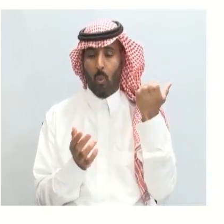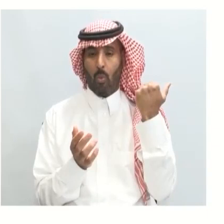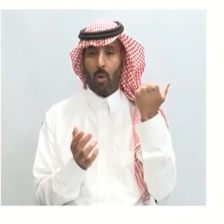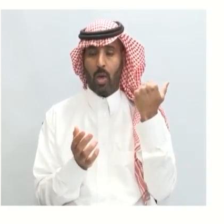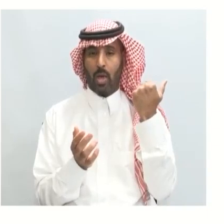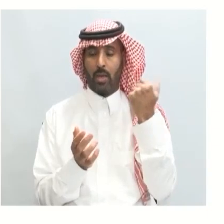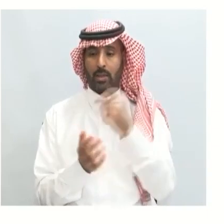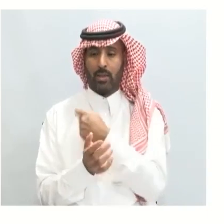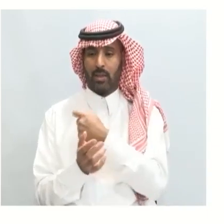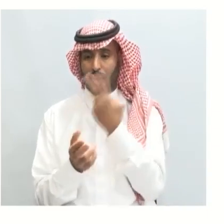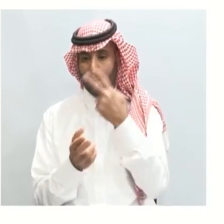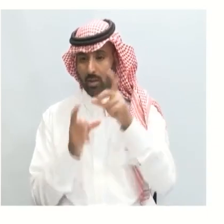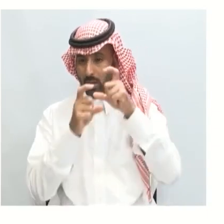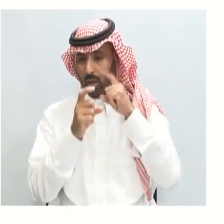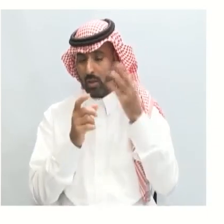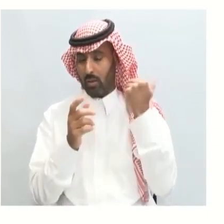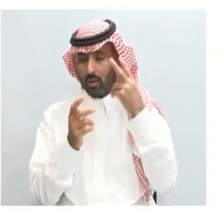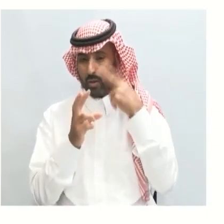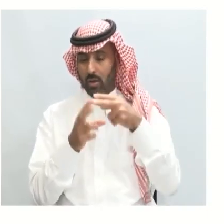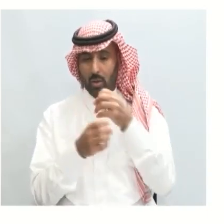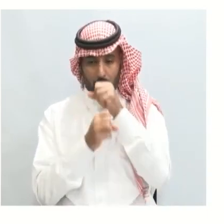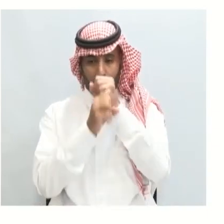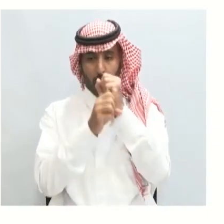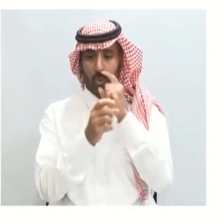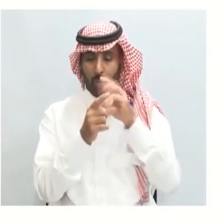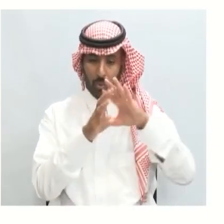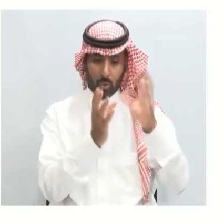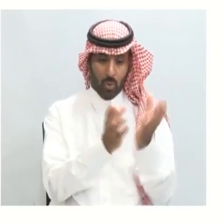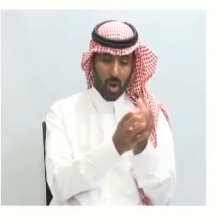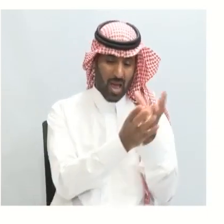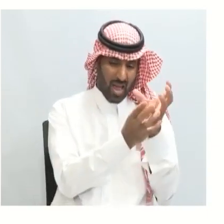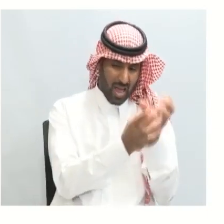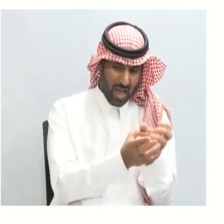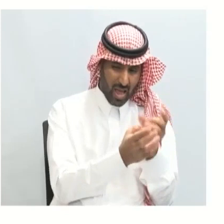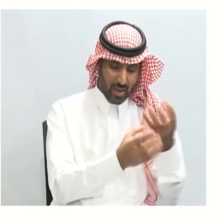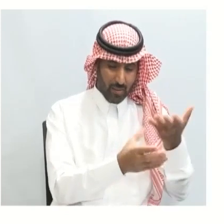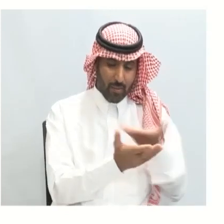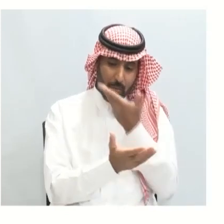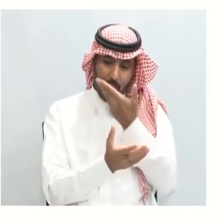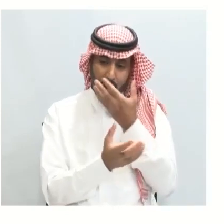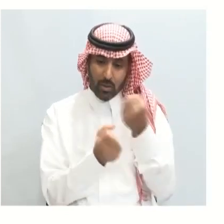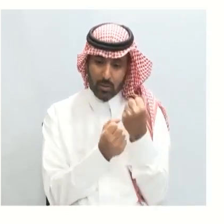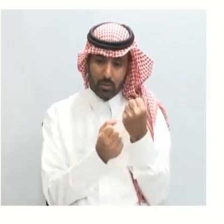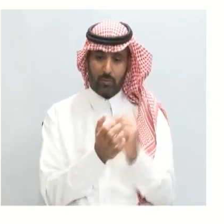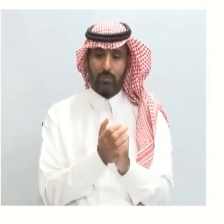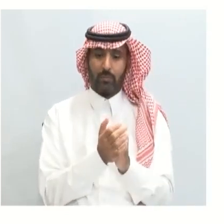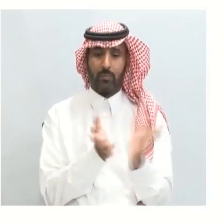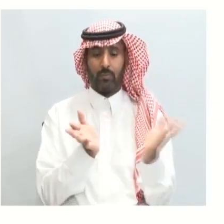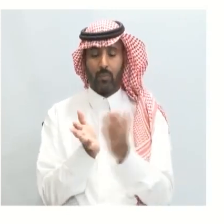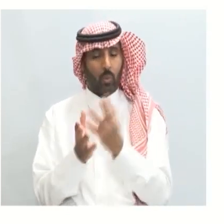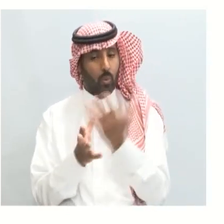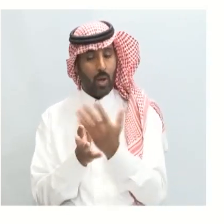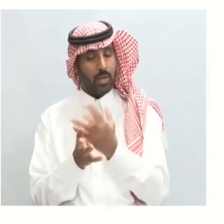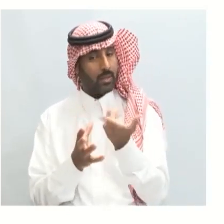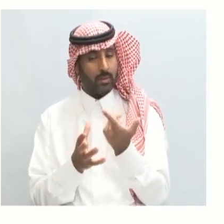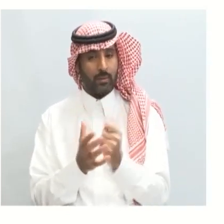التجربه الاستهلاليه هذه الصوره لاحظنا فيها ان محيط البالون قد قل بعد غمره في الماء والثج لماذا